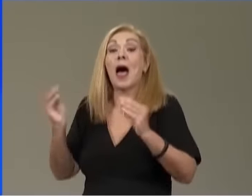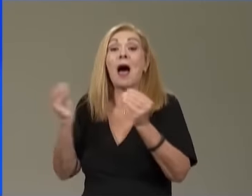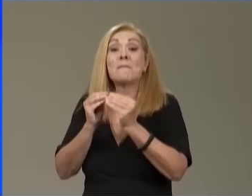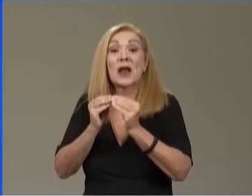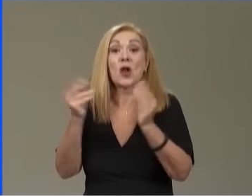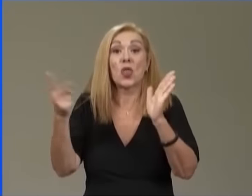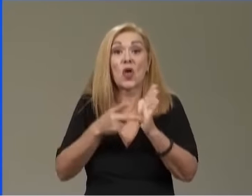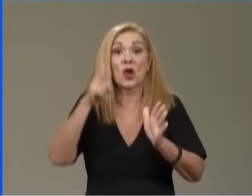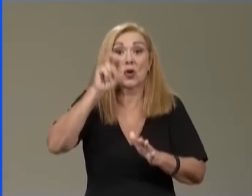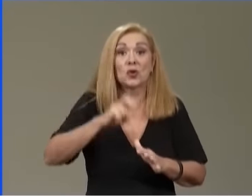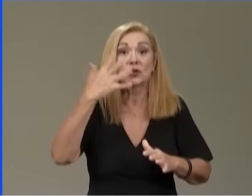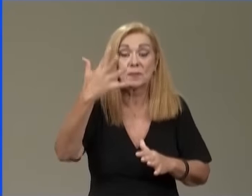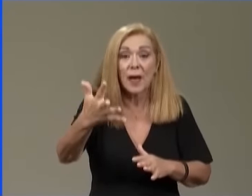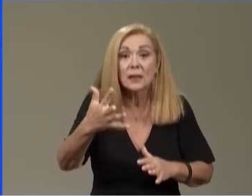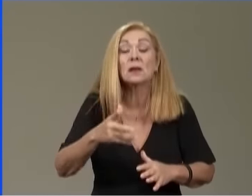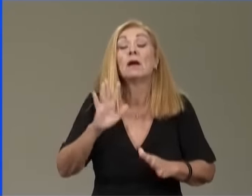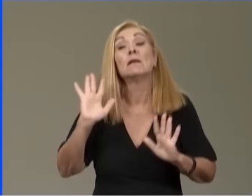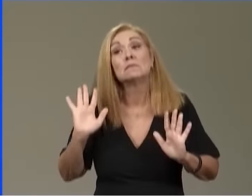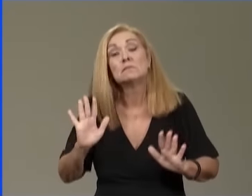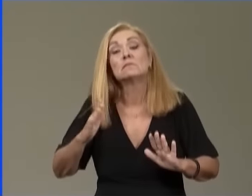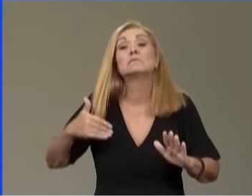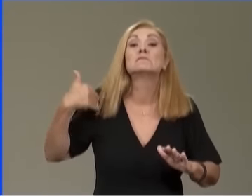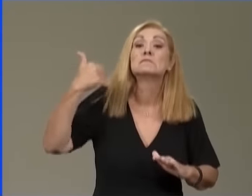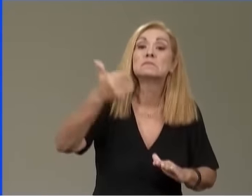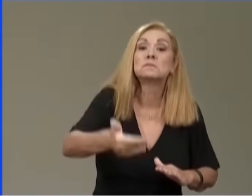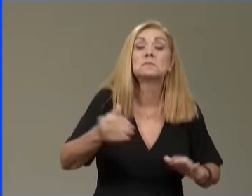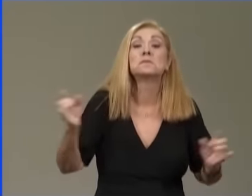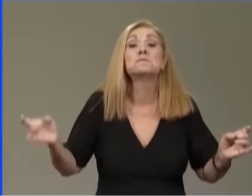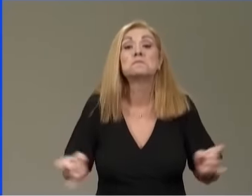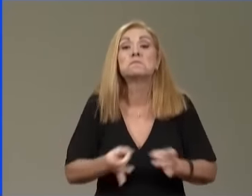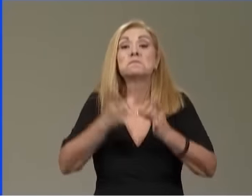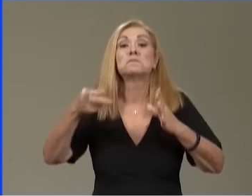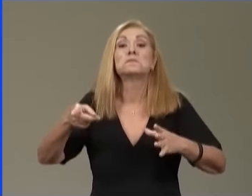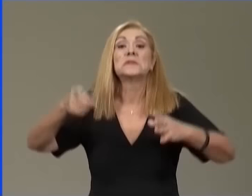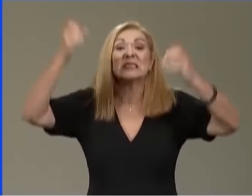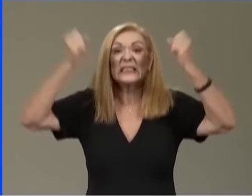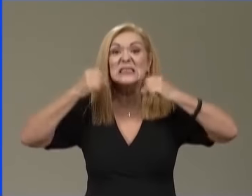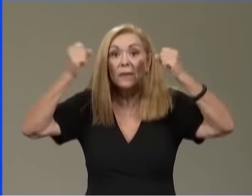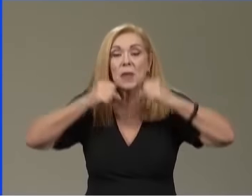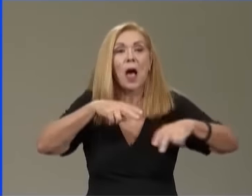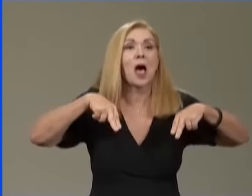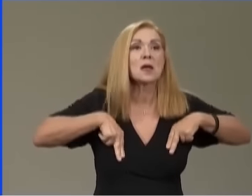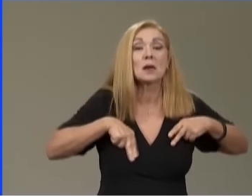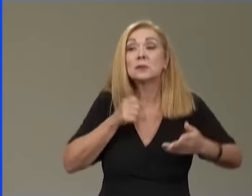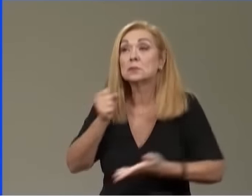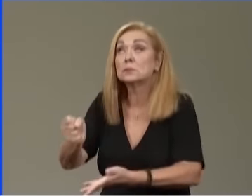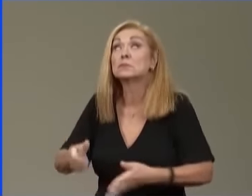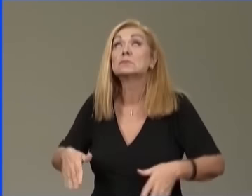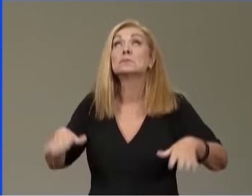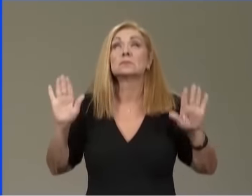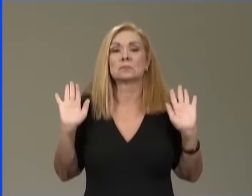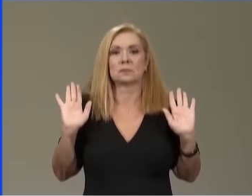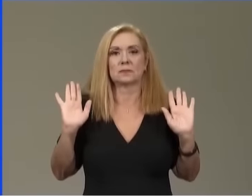2025, δεν θα αποζημιώνονται από το κράτος σε περίπτωση ζημιάς.